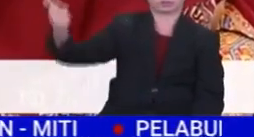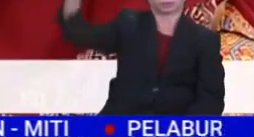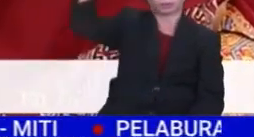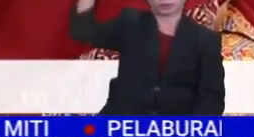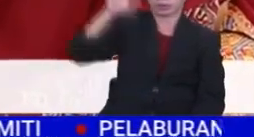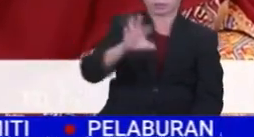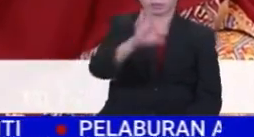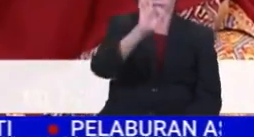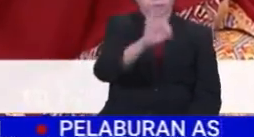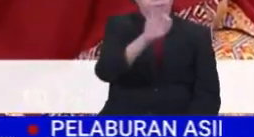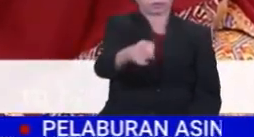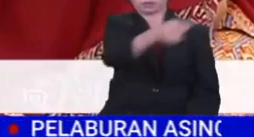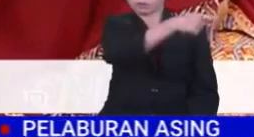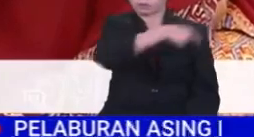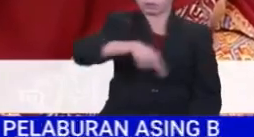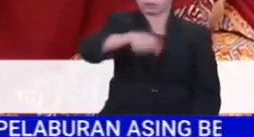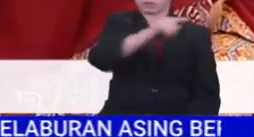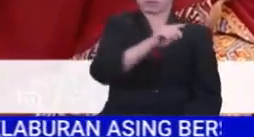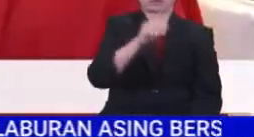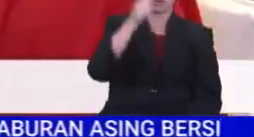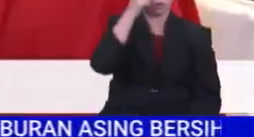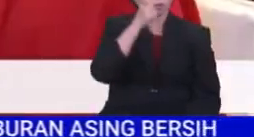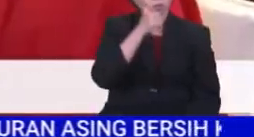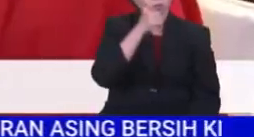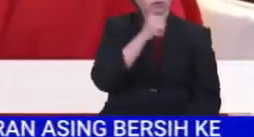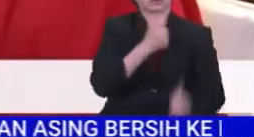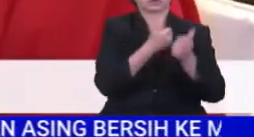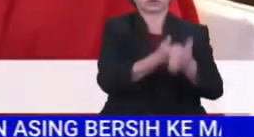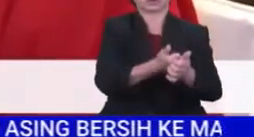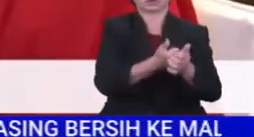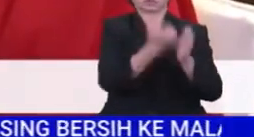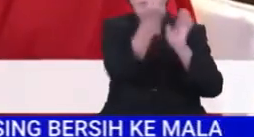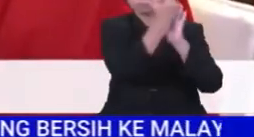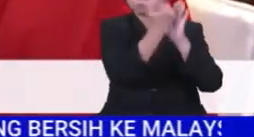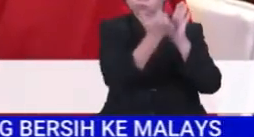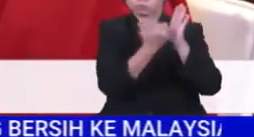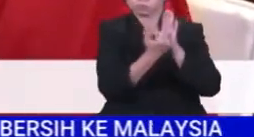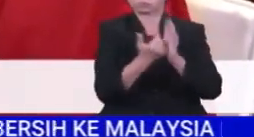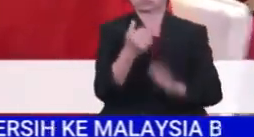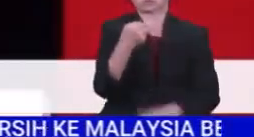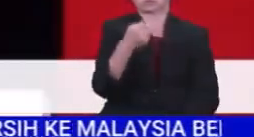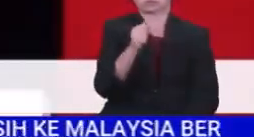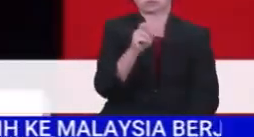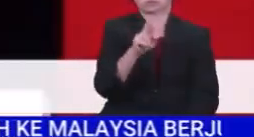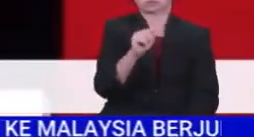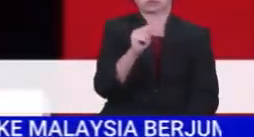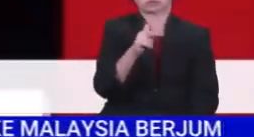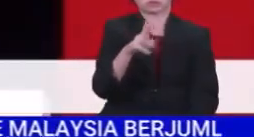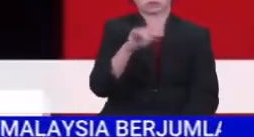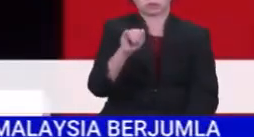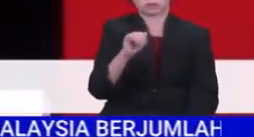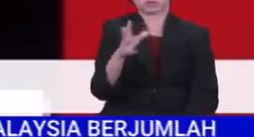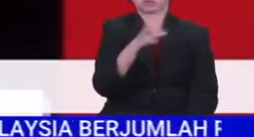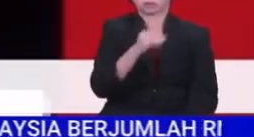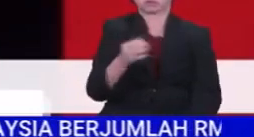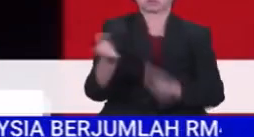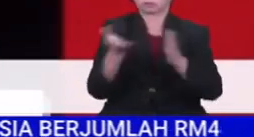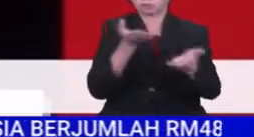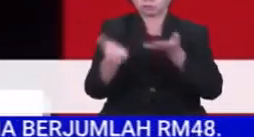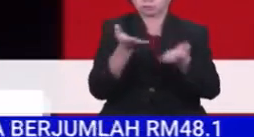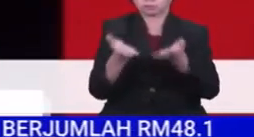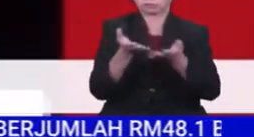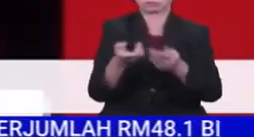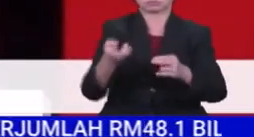dilantik di pada kalangan ahli MB wanita mengikut urutan struktur yakin jelasnya juga disarankan agar